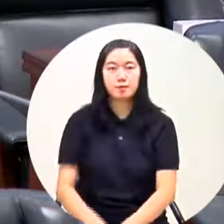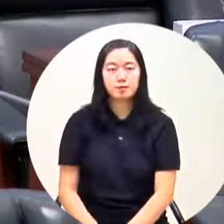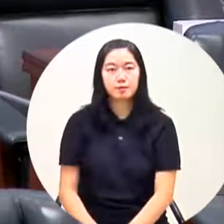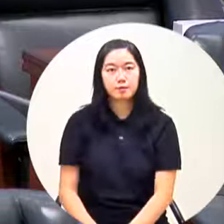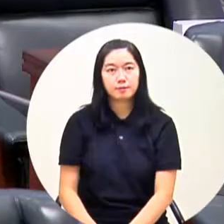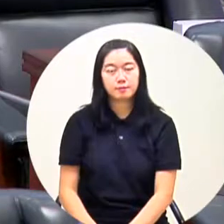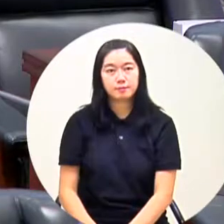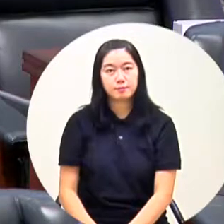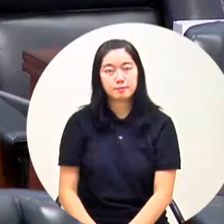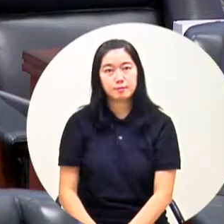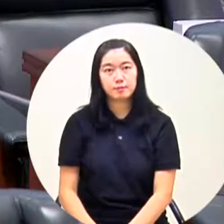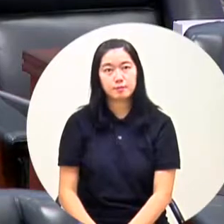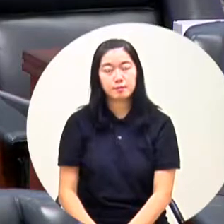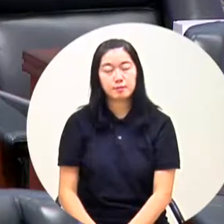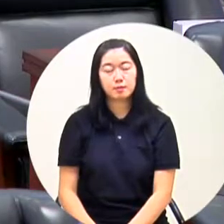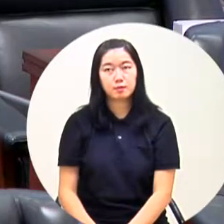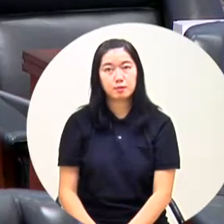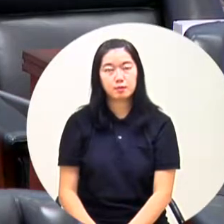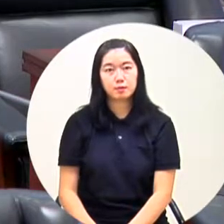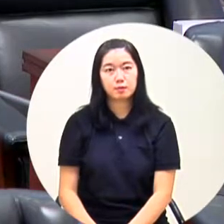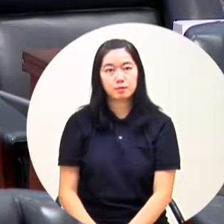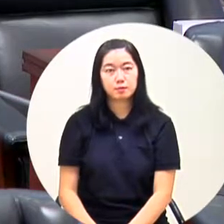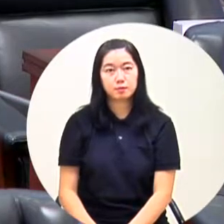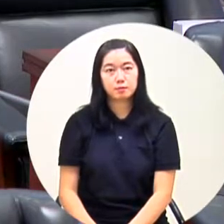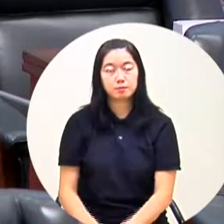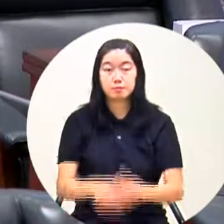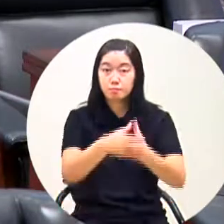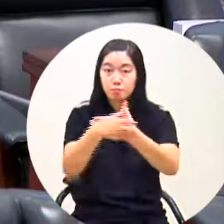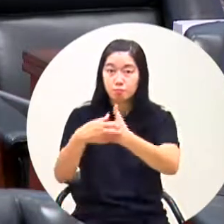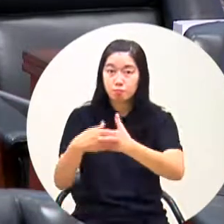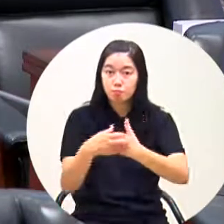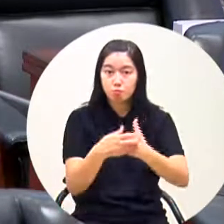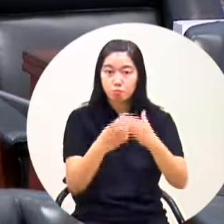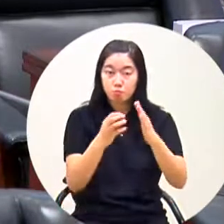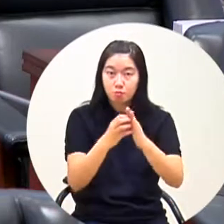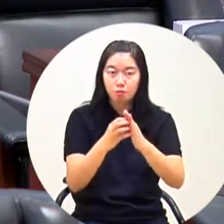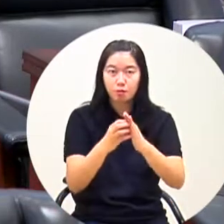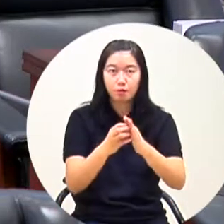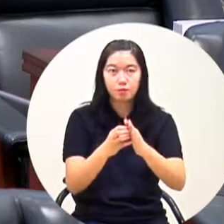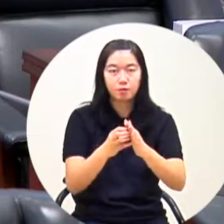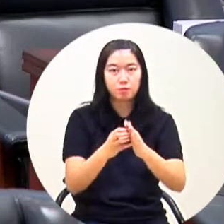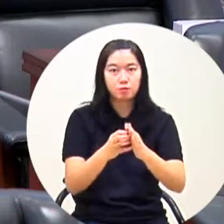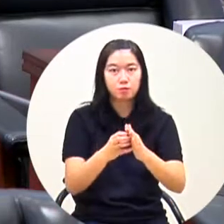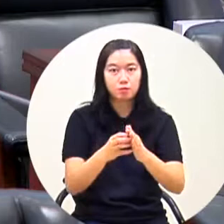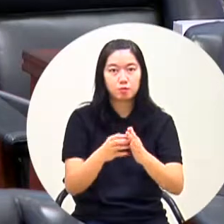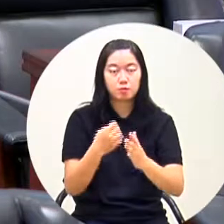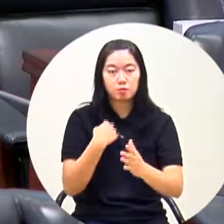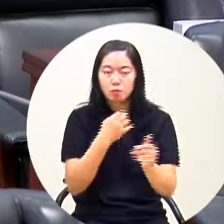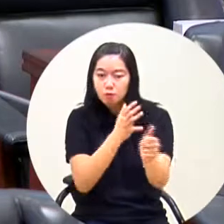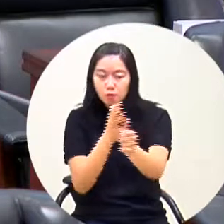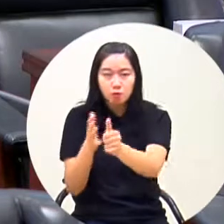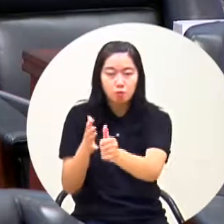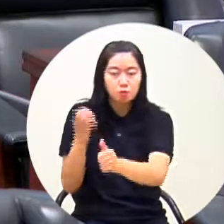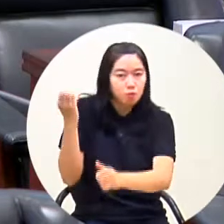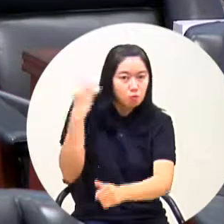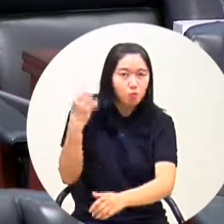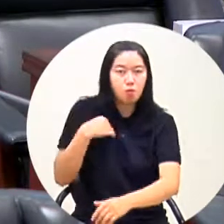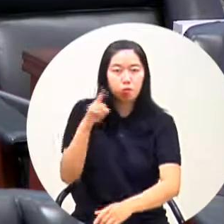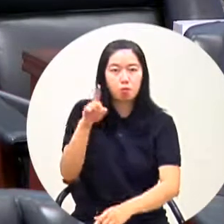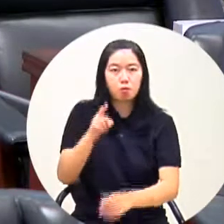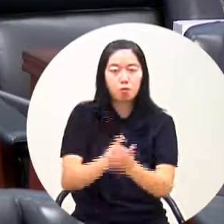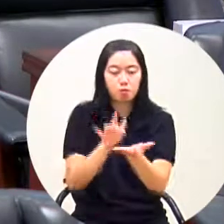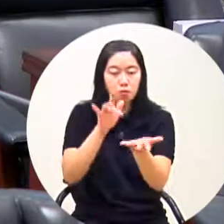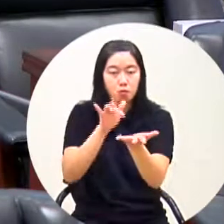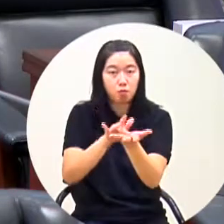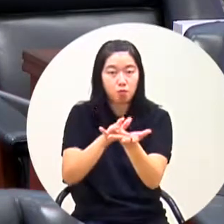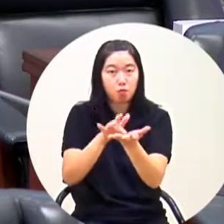所以那我们卫生局哦，我们卫生局我了解我们处理销毁的蛋大概